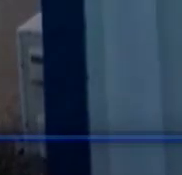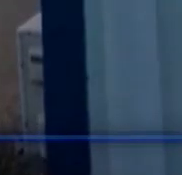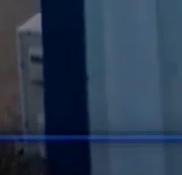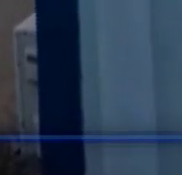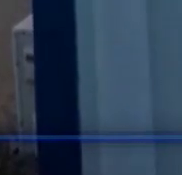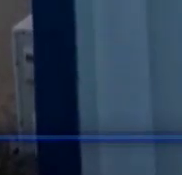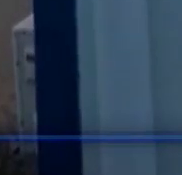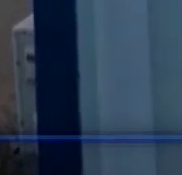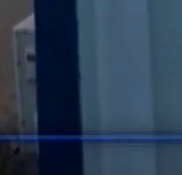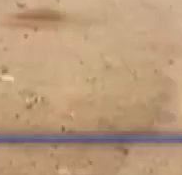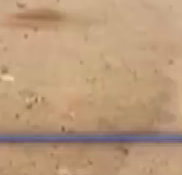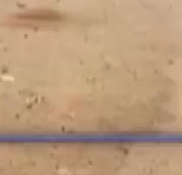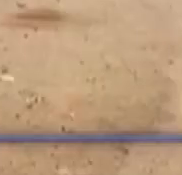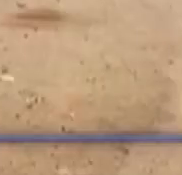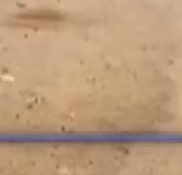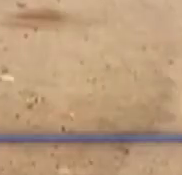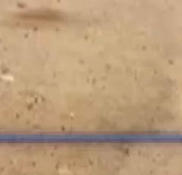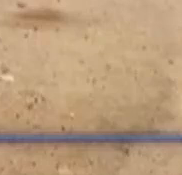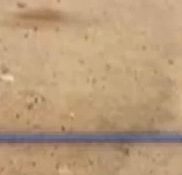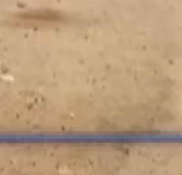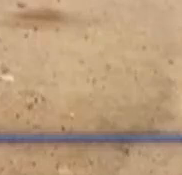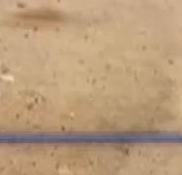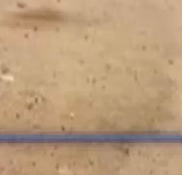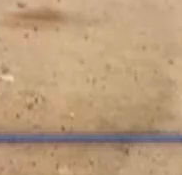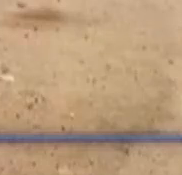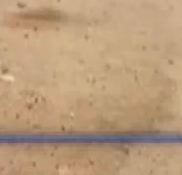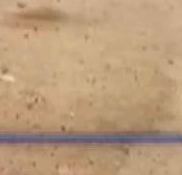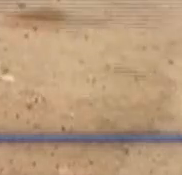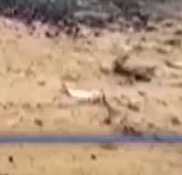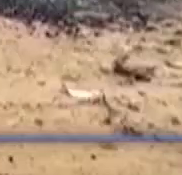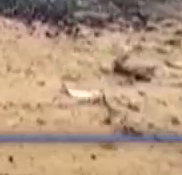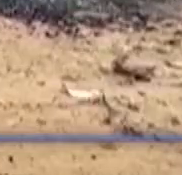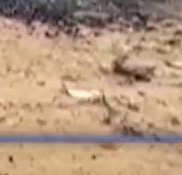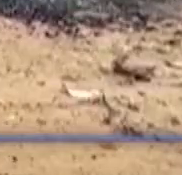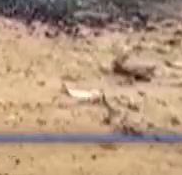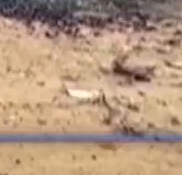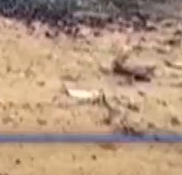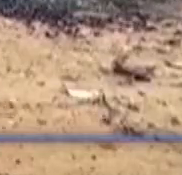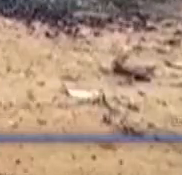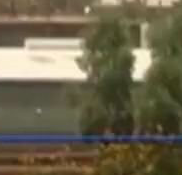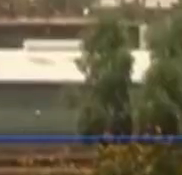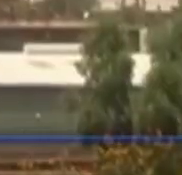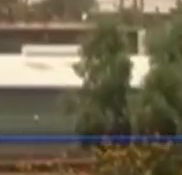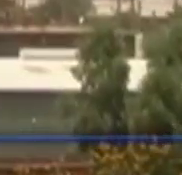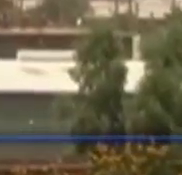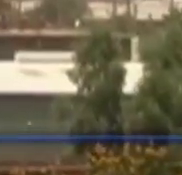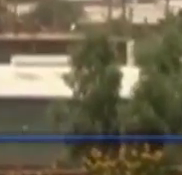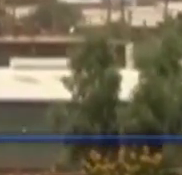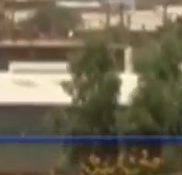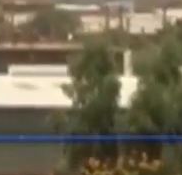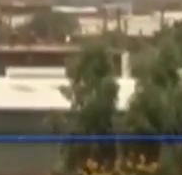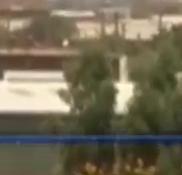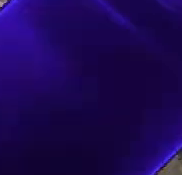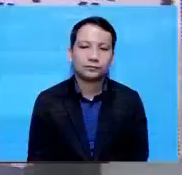At mga OFW nagpapasaklolo sa bakbakan sa Sudan, umakyat na sa higit 300.